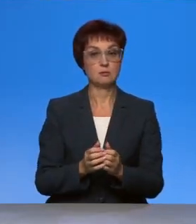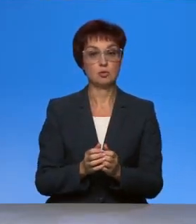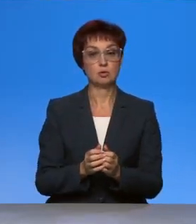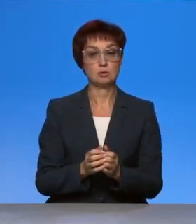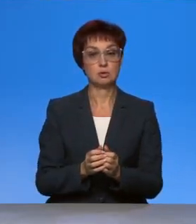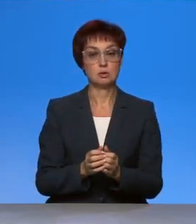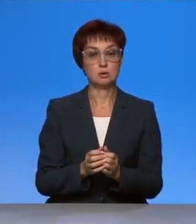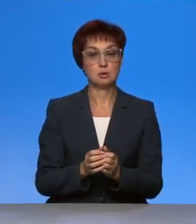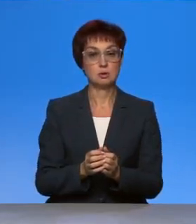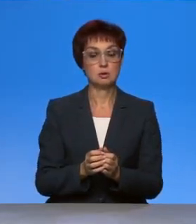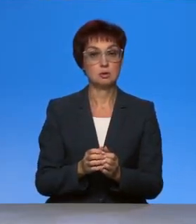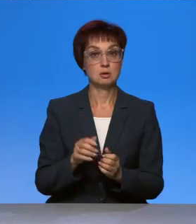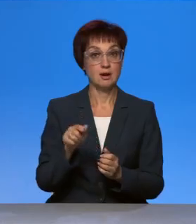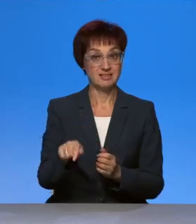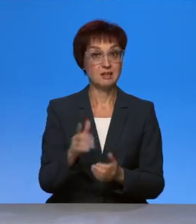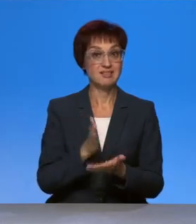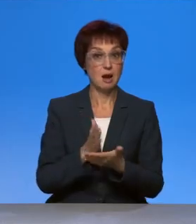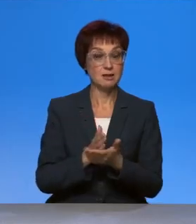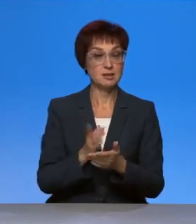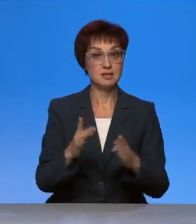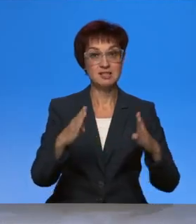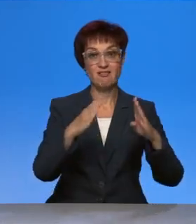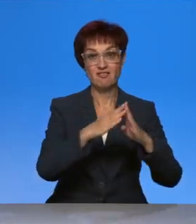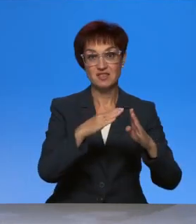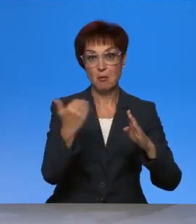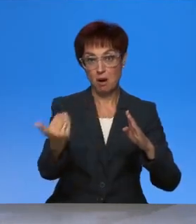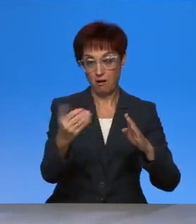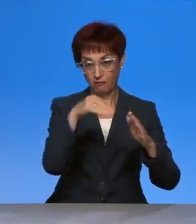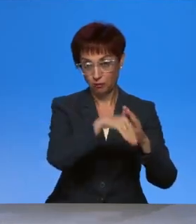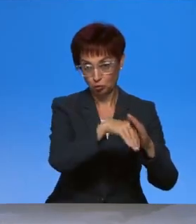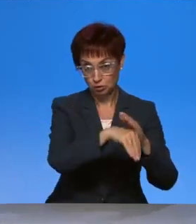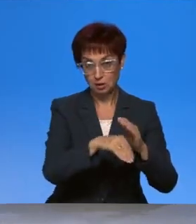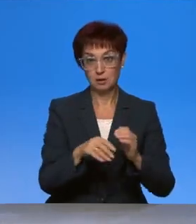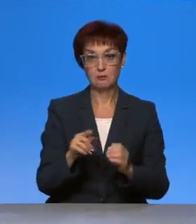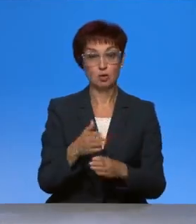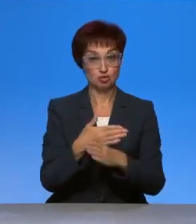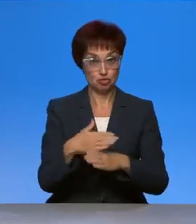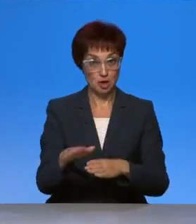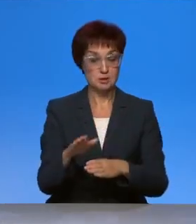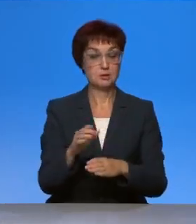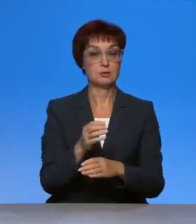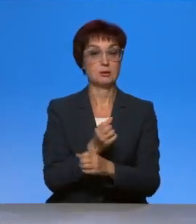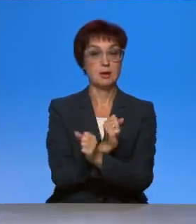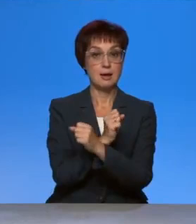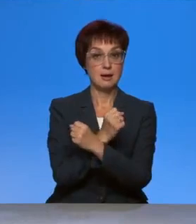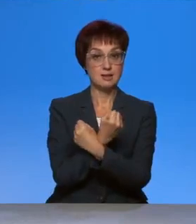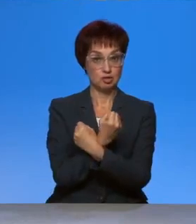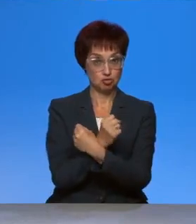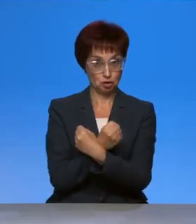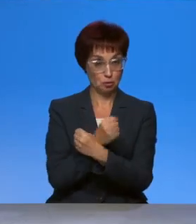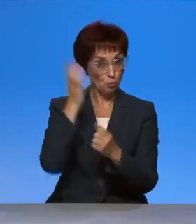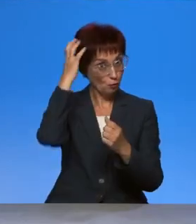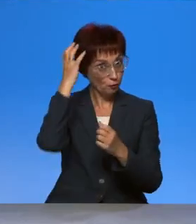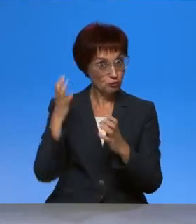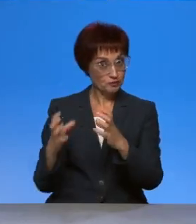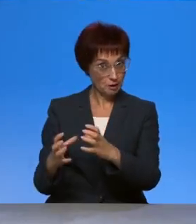хижинах располагали. Он взял их и отвез в кунсткамеру нашу, и часть их осталась еще в австралийских музеях с целью того, чтобы показать. Вы помните, в